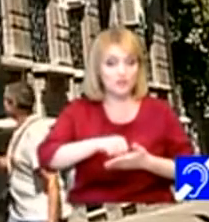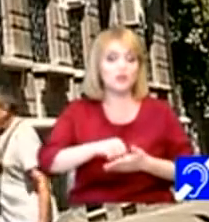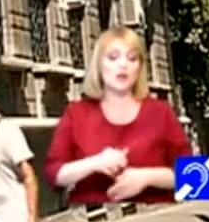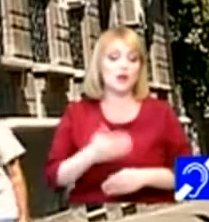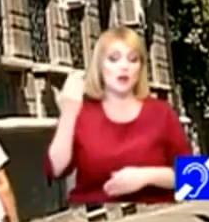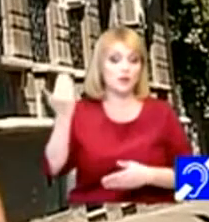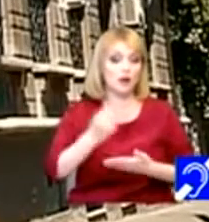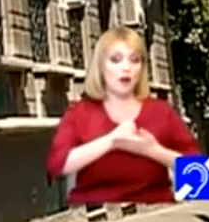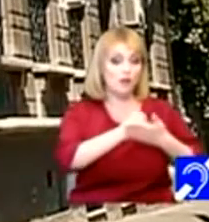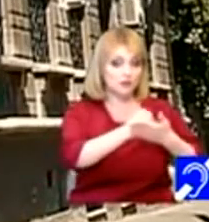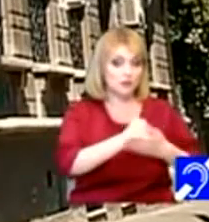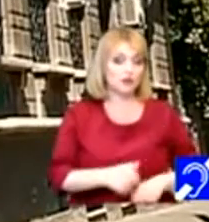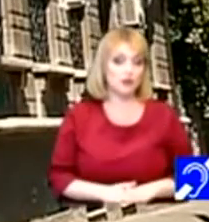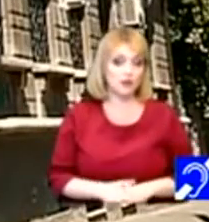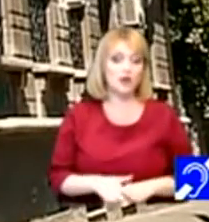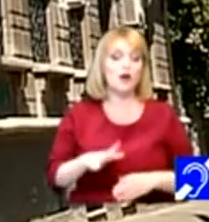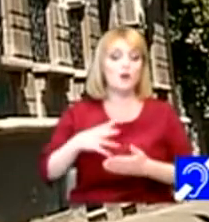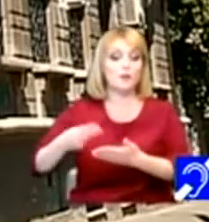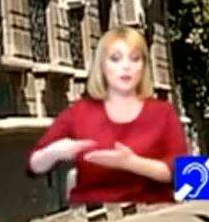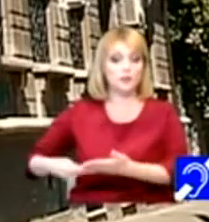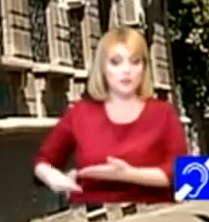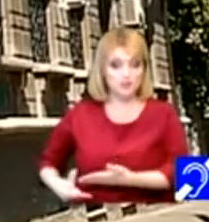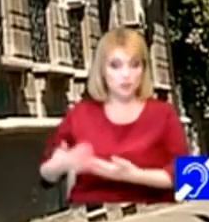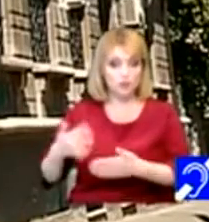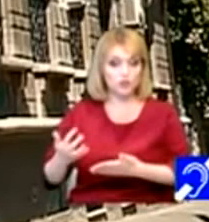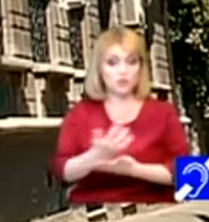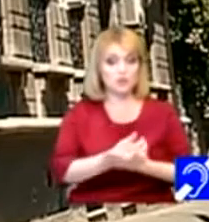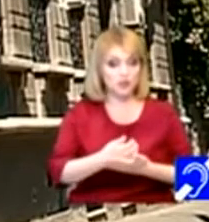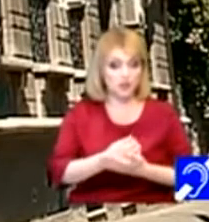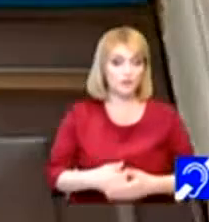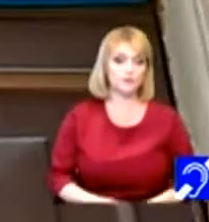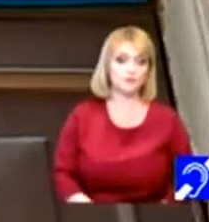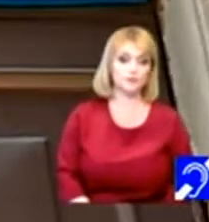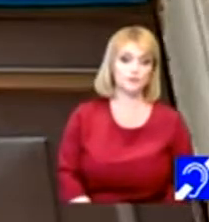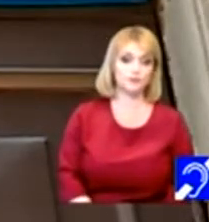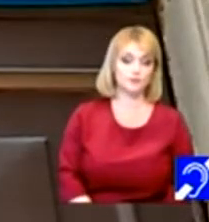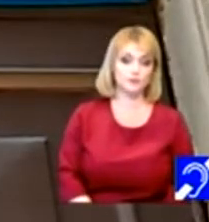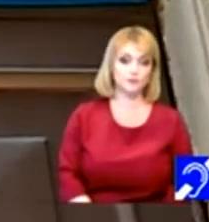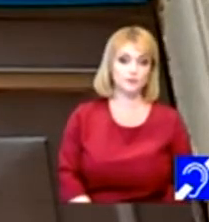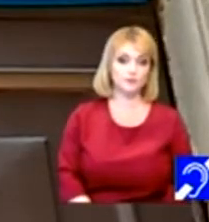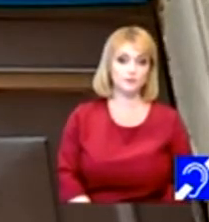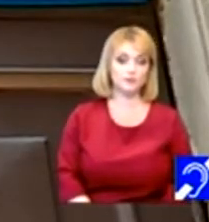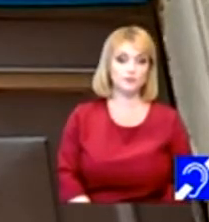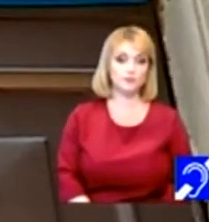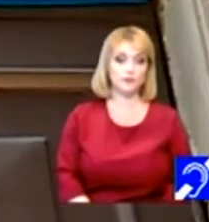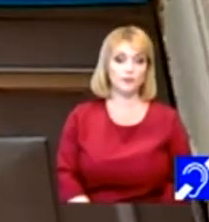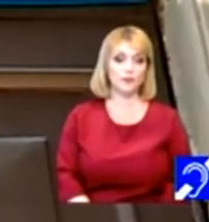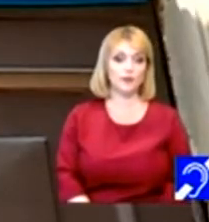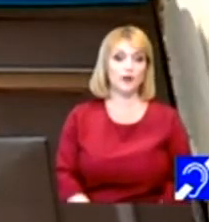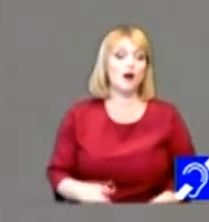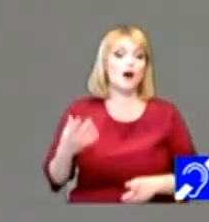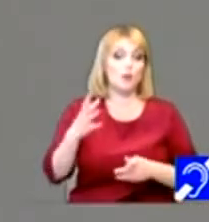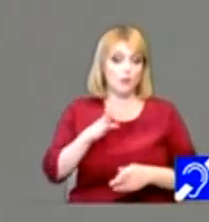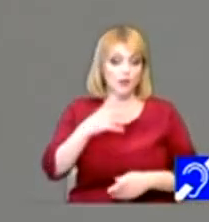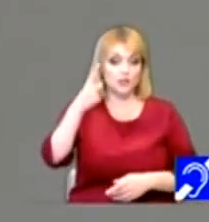Partidului Regiunilor, Alexandru Kalinin, a fost refuzată. Motivul invocat de Comisia Electorală este că pretendentul la funcția de președinte nu cunoaște limba